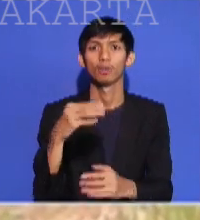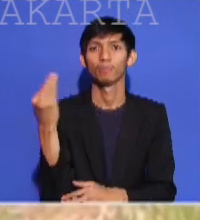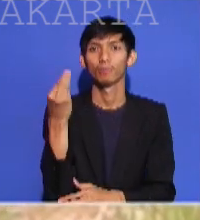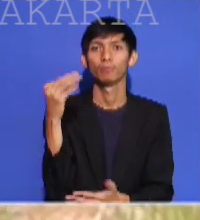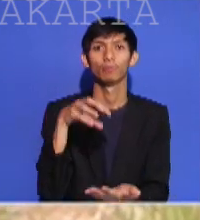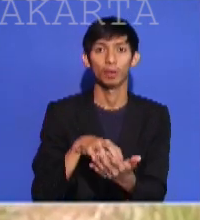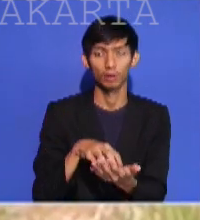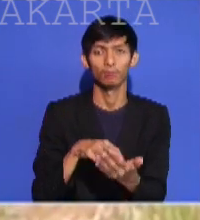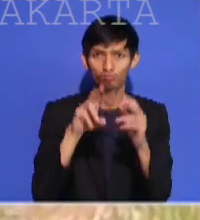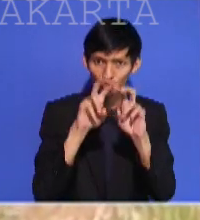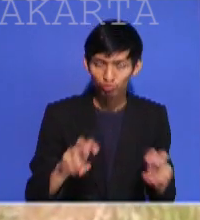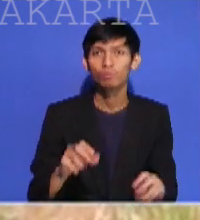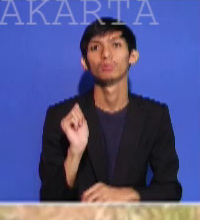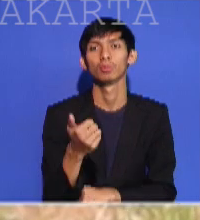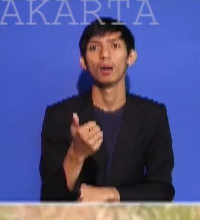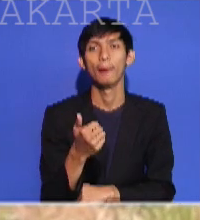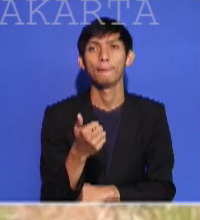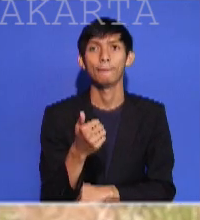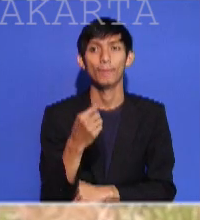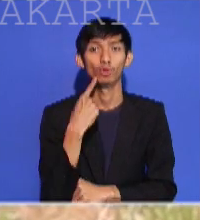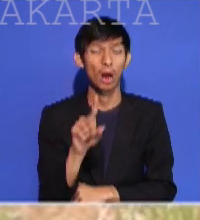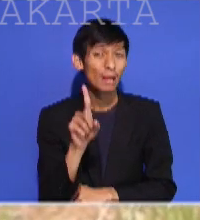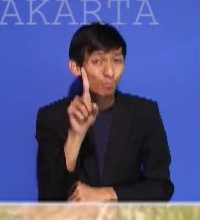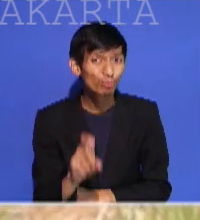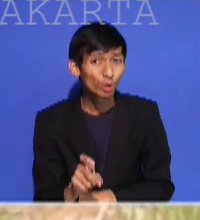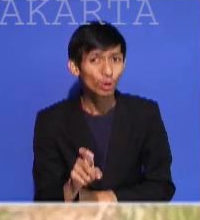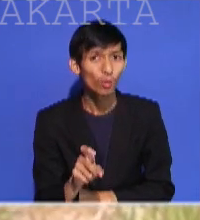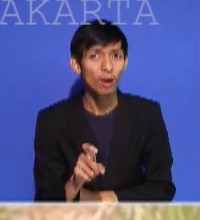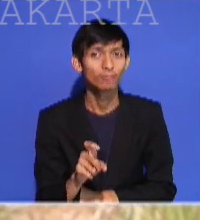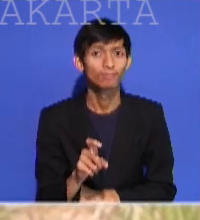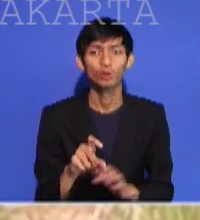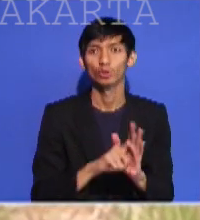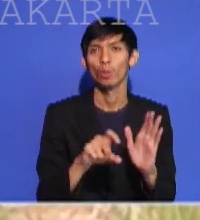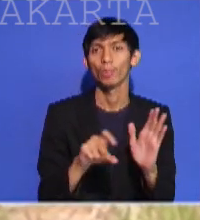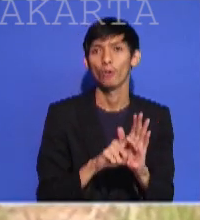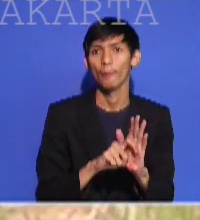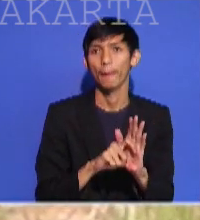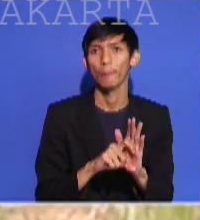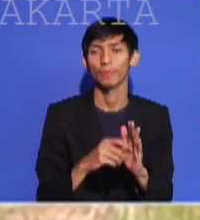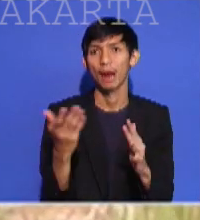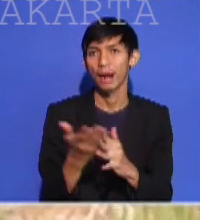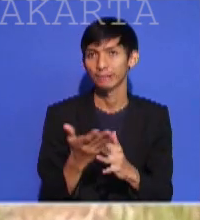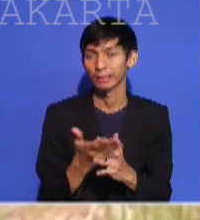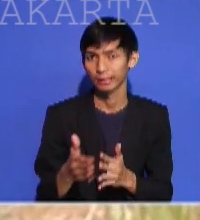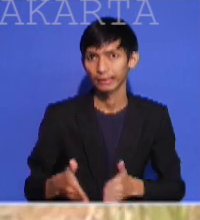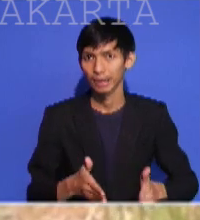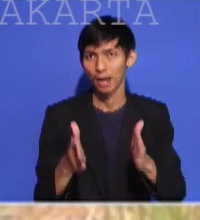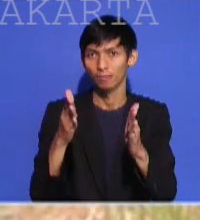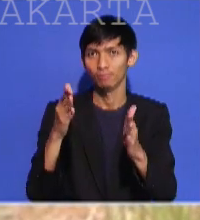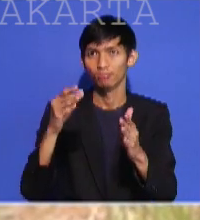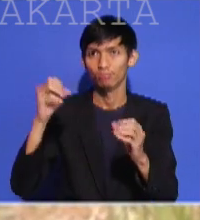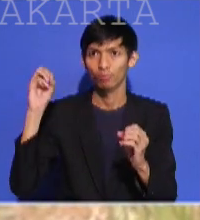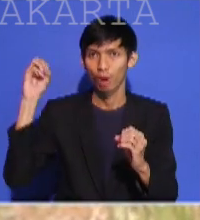konservasi. Nah, terkait kebutuhan ingkang dipetahaken nggih menika salah satunya akses jalan, penerangan